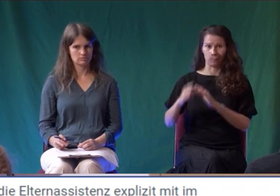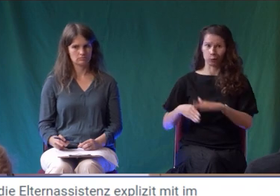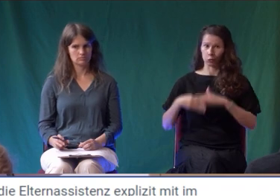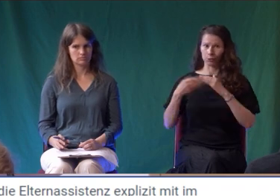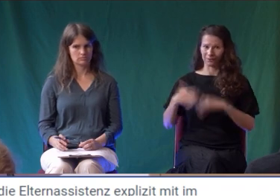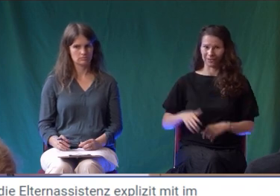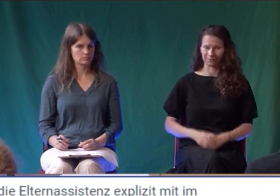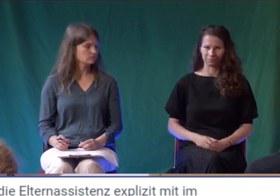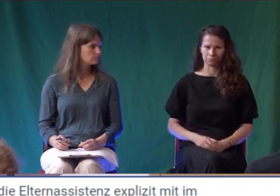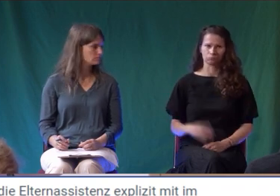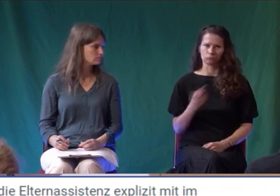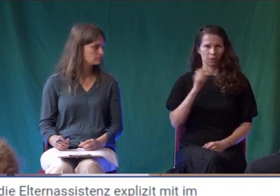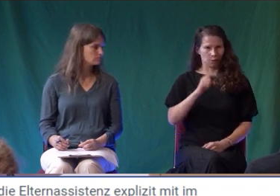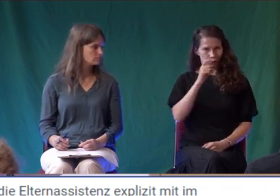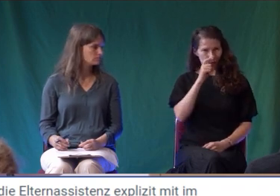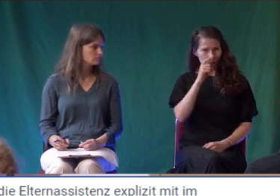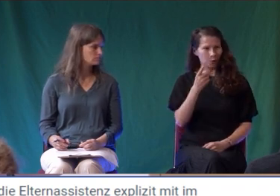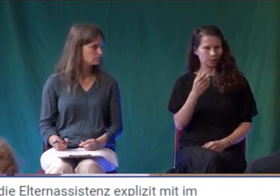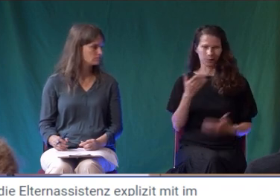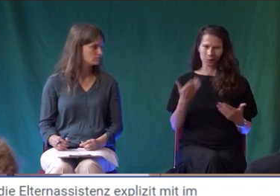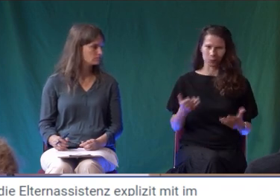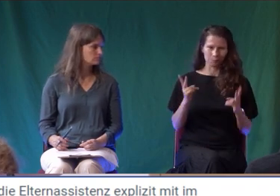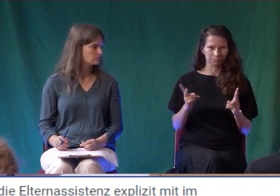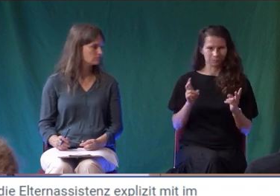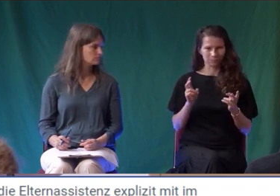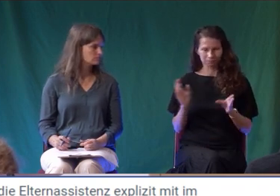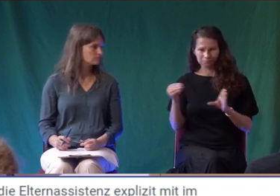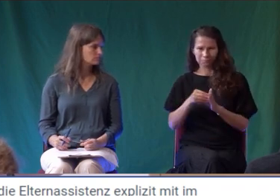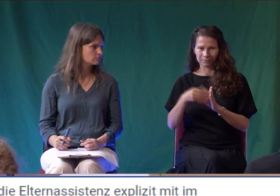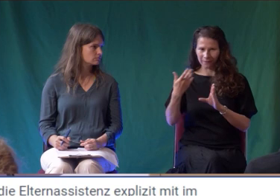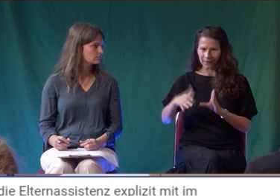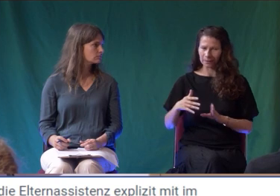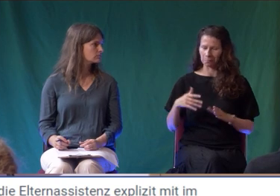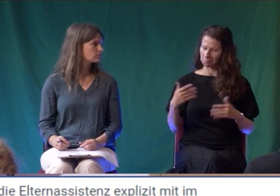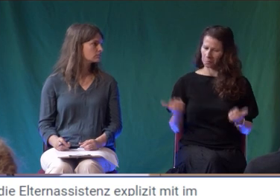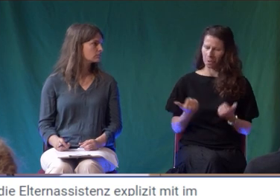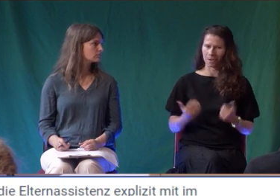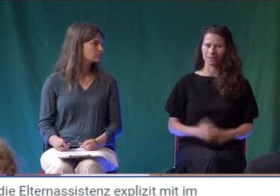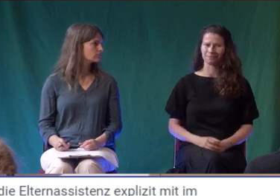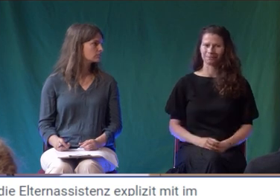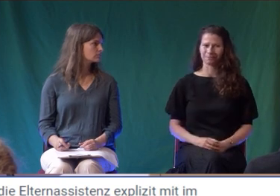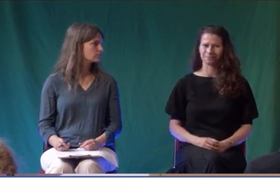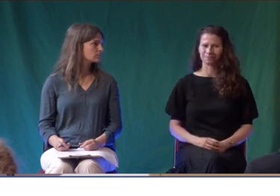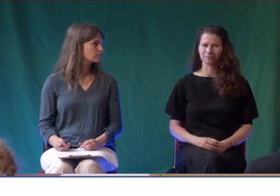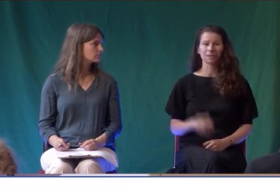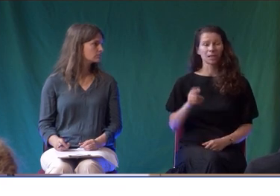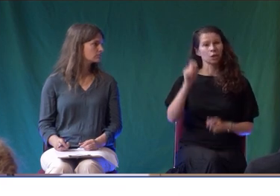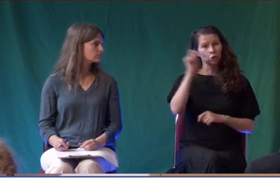ich denke wir können stolz darauf sein dass das dann auch so passiert ist Ergebnis dieser Studie war das sowohl